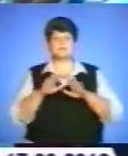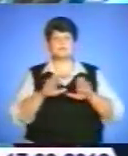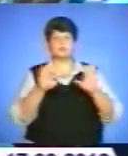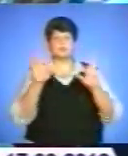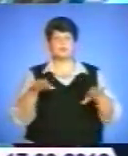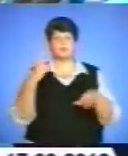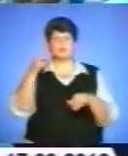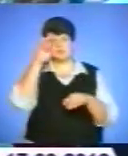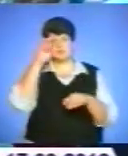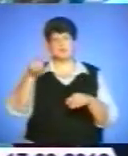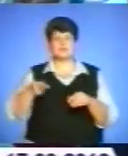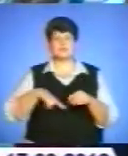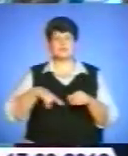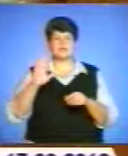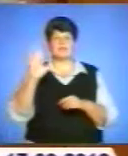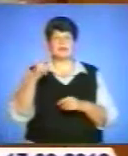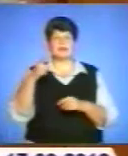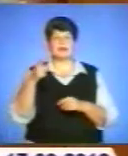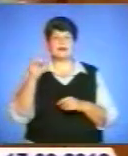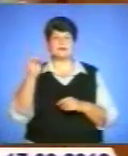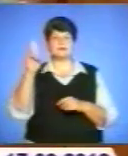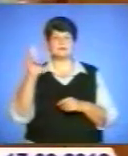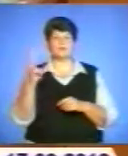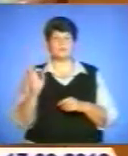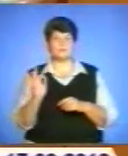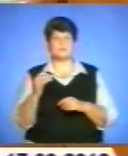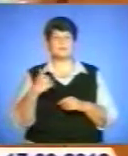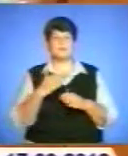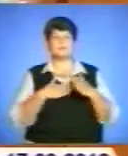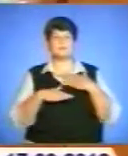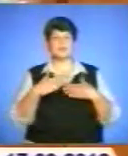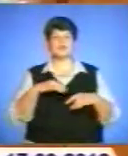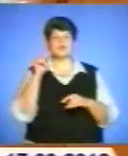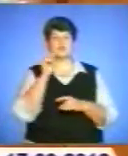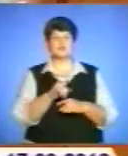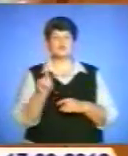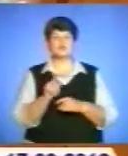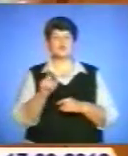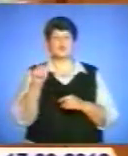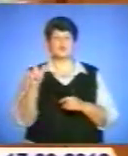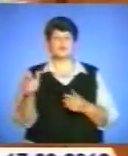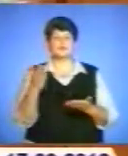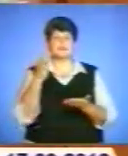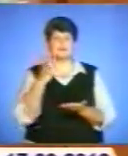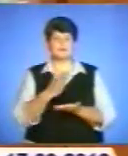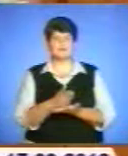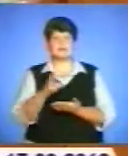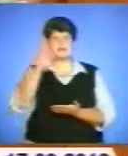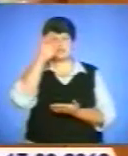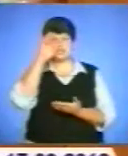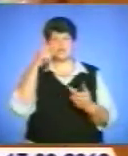адміністрації Василь Гецько. Мені приємно те, що ви, люди, які носите державну